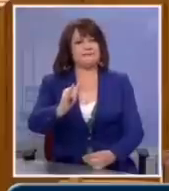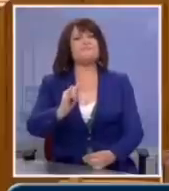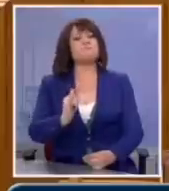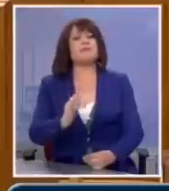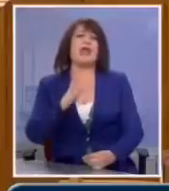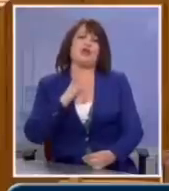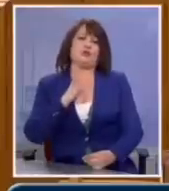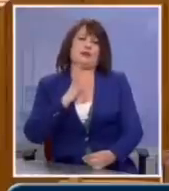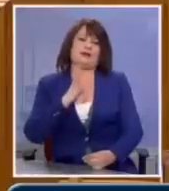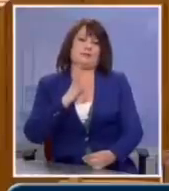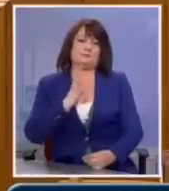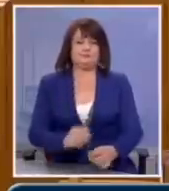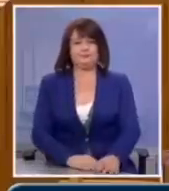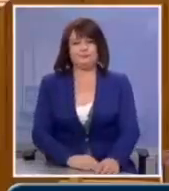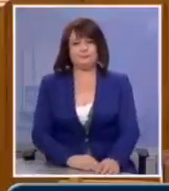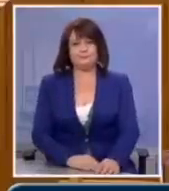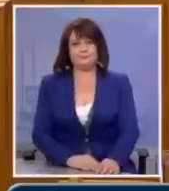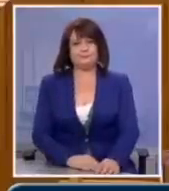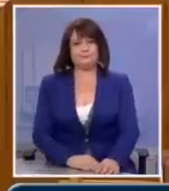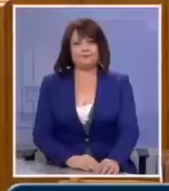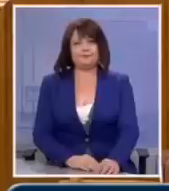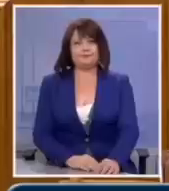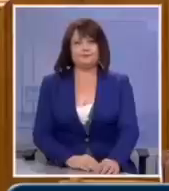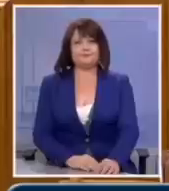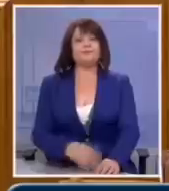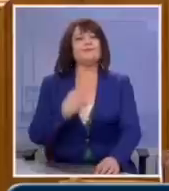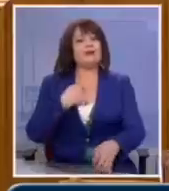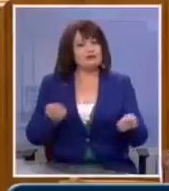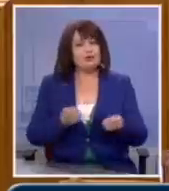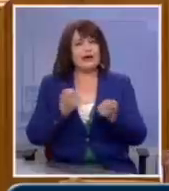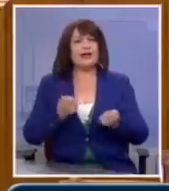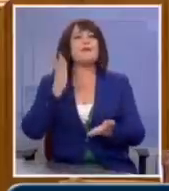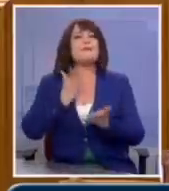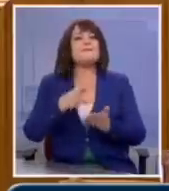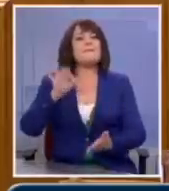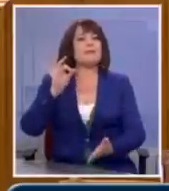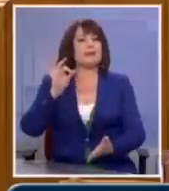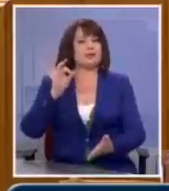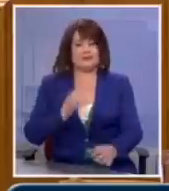και ανθρώπινη. Με αυτή την έννοια κάναμε ακριβώς και αυτή την επιλογή.